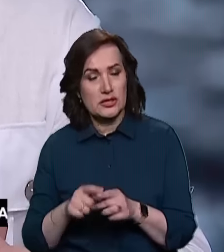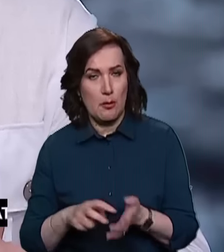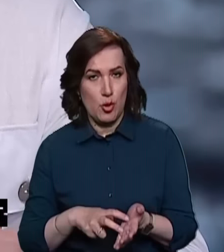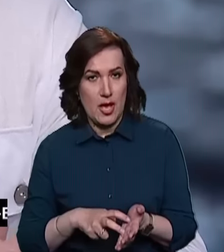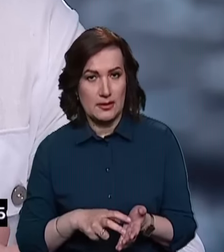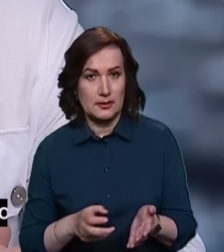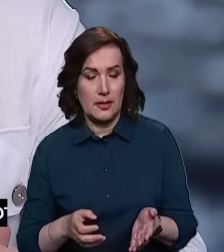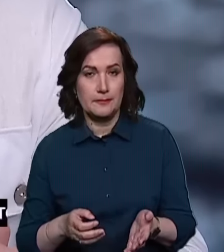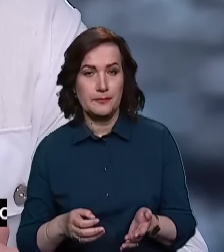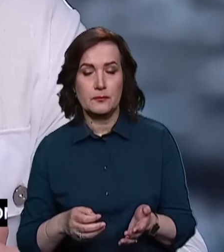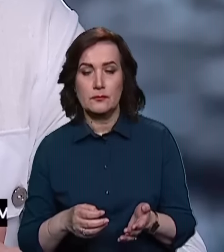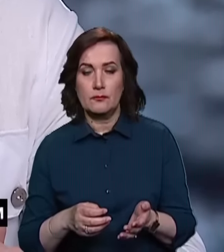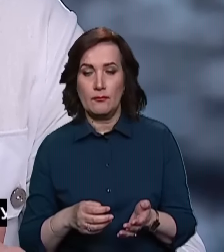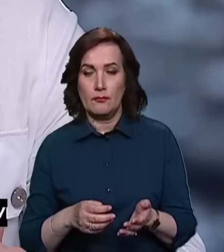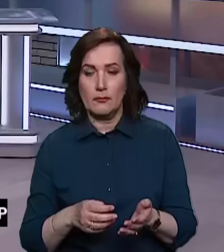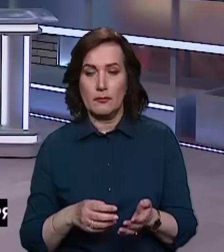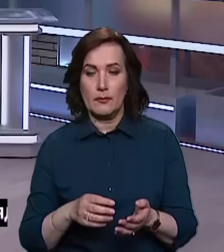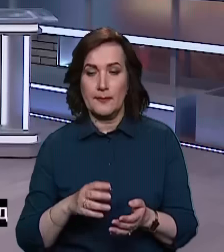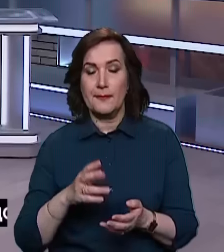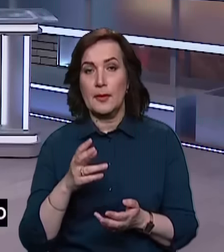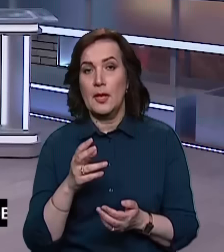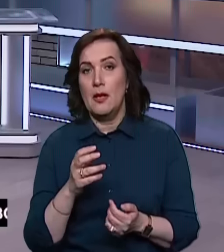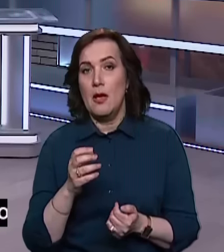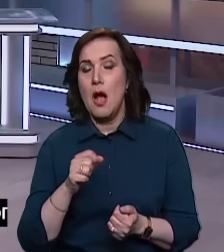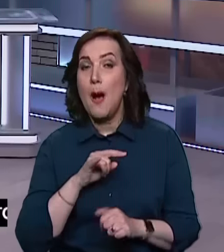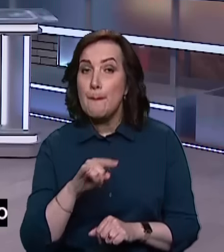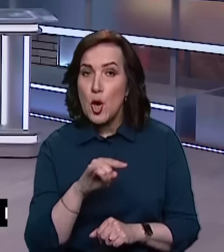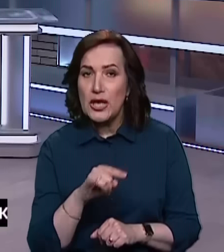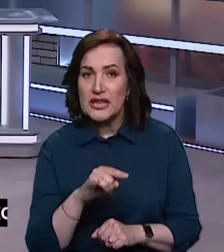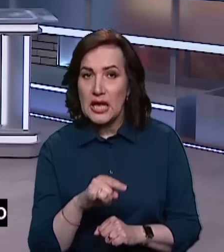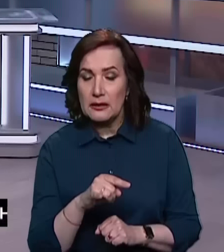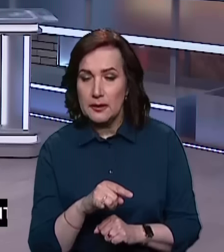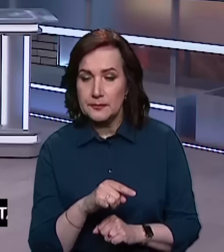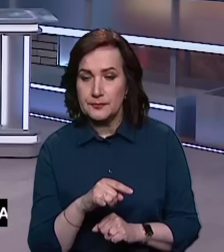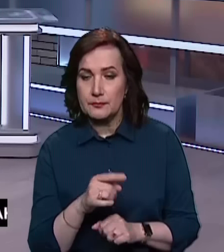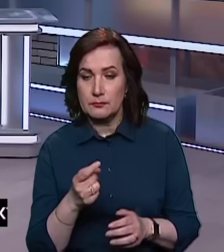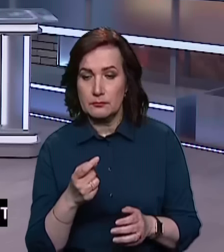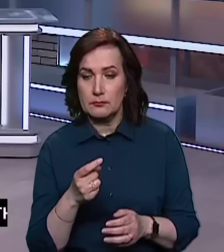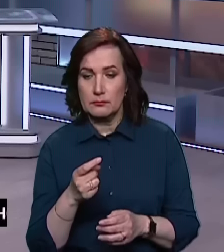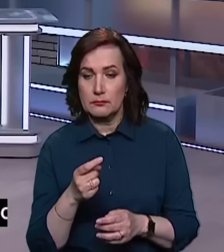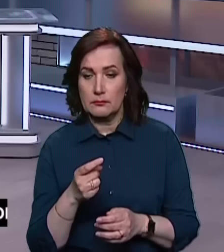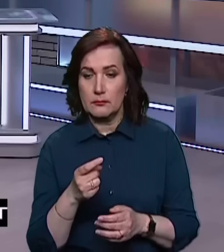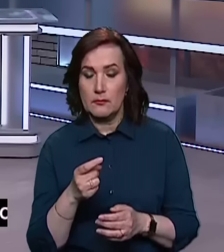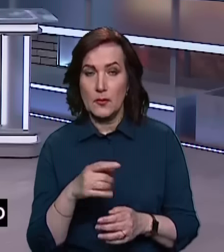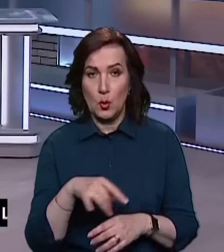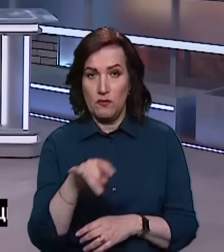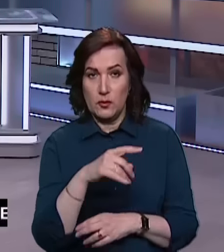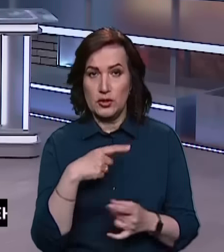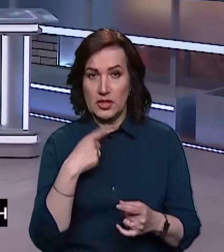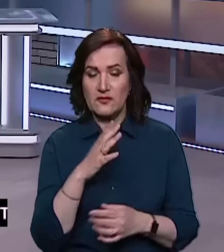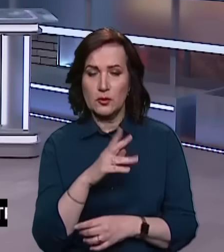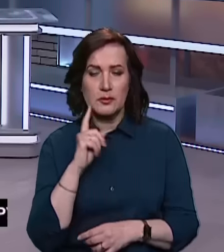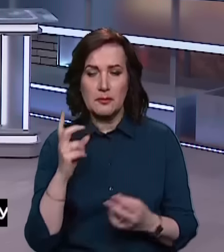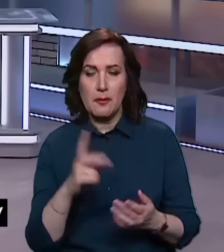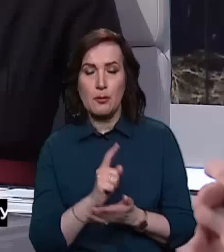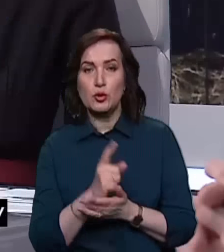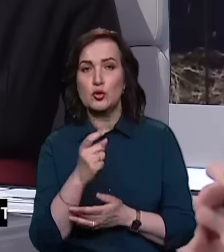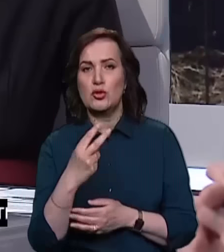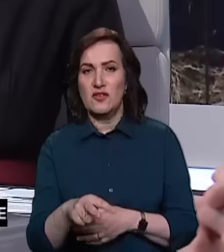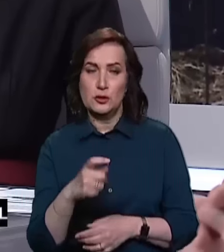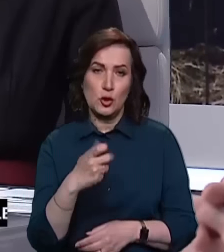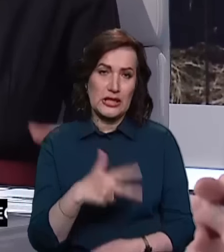дуже. Про літаки ще, так? Так, власне, про літаки. Так, отже, у флоті, каже Володимир Зеленський, має